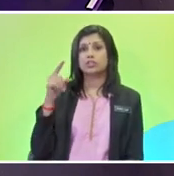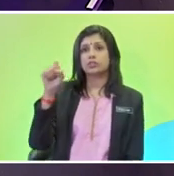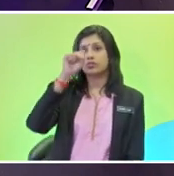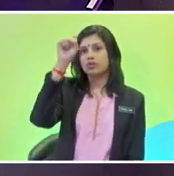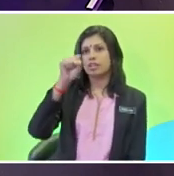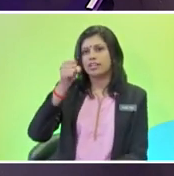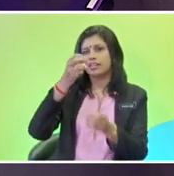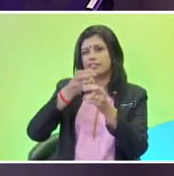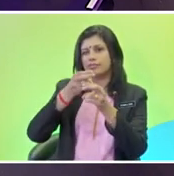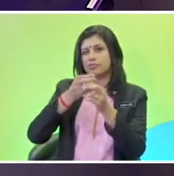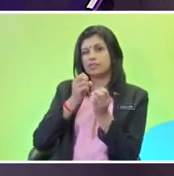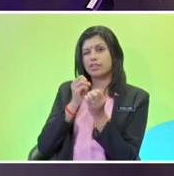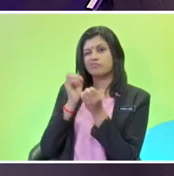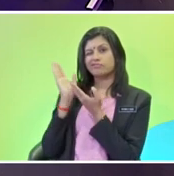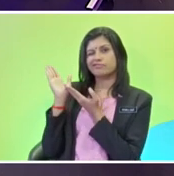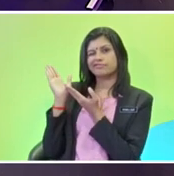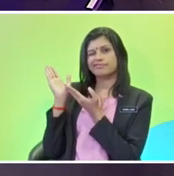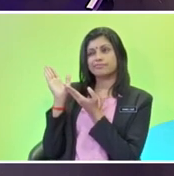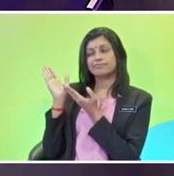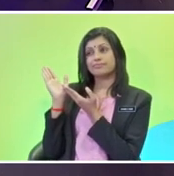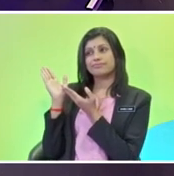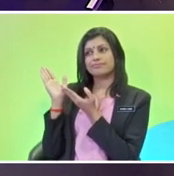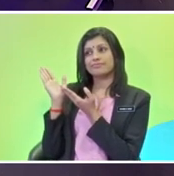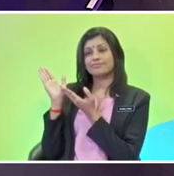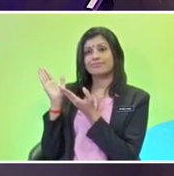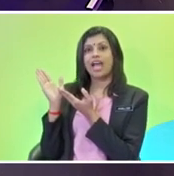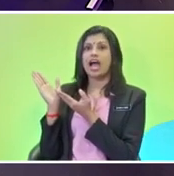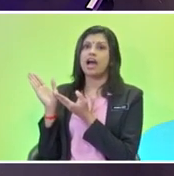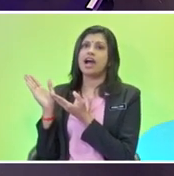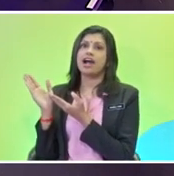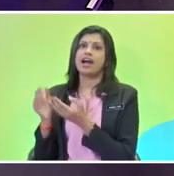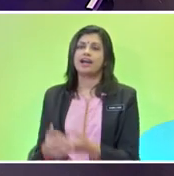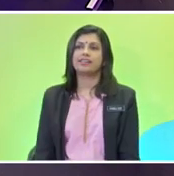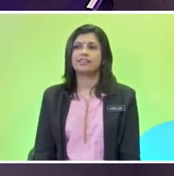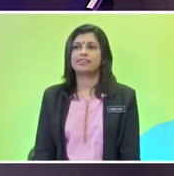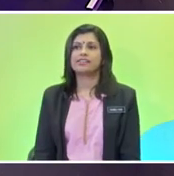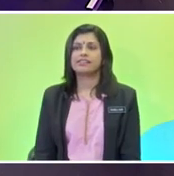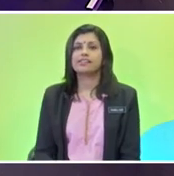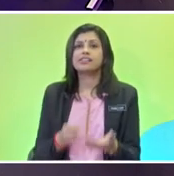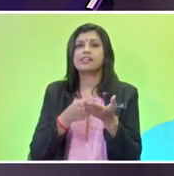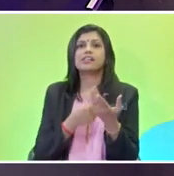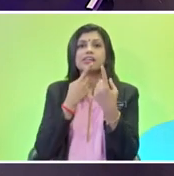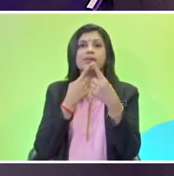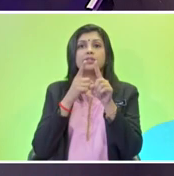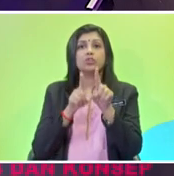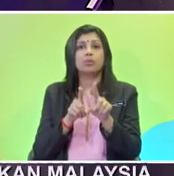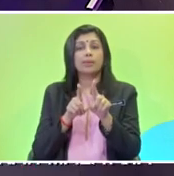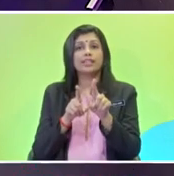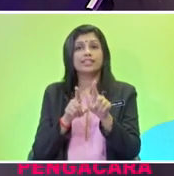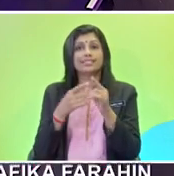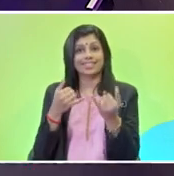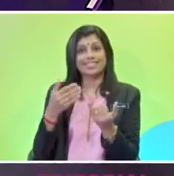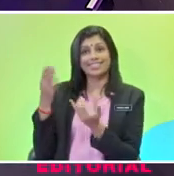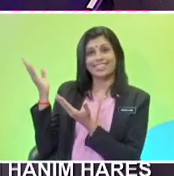biarkan tempat kosong ke ada cikgu? Ada tempat tak berisi. Alamak. Apa nombor yang nak kena cari? Okey. Kejap lagi